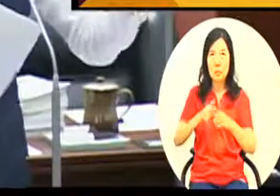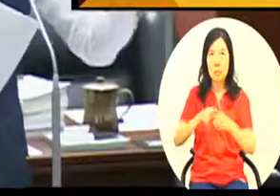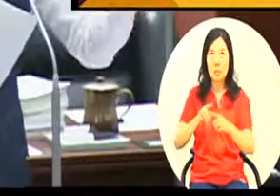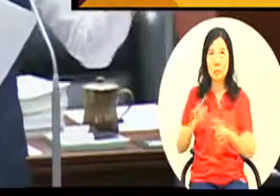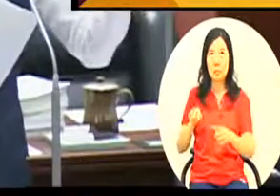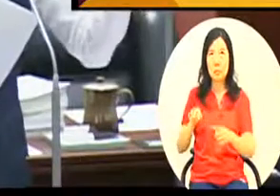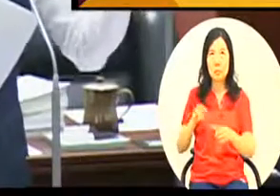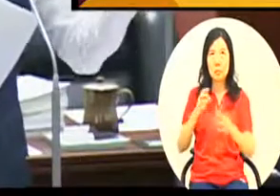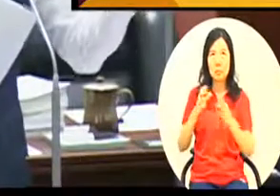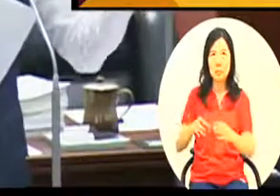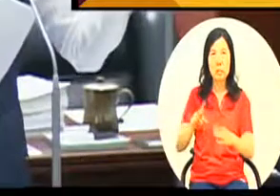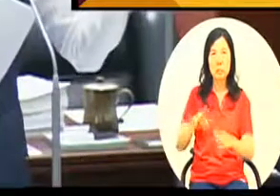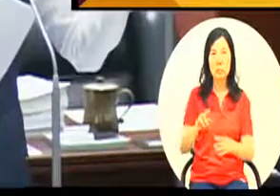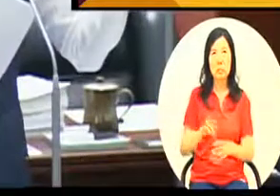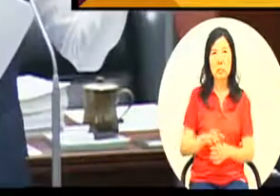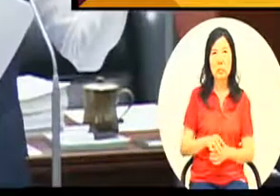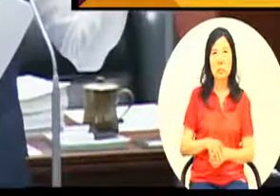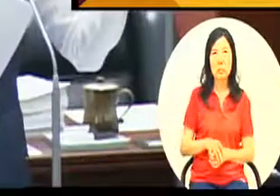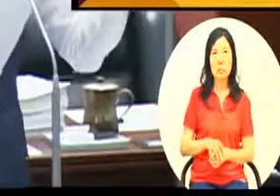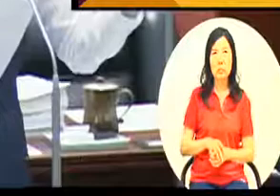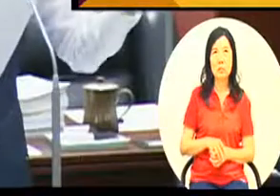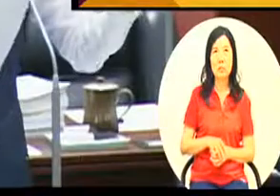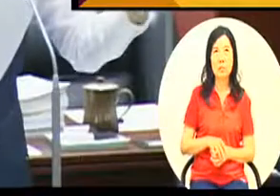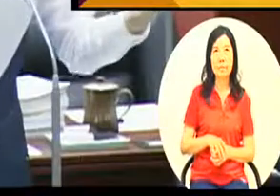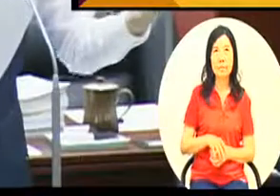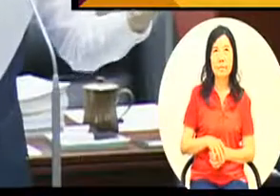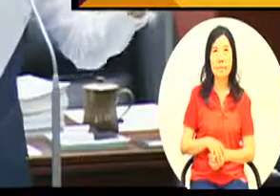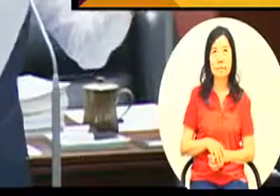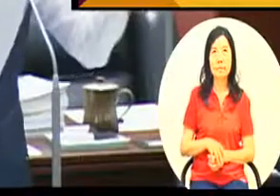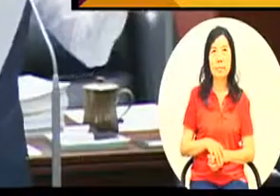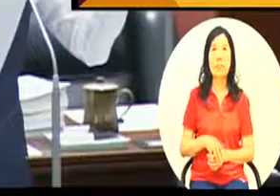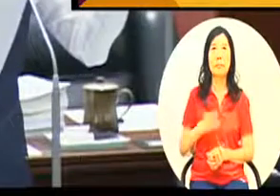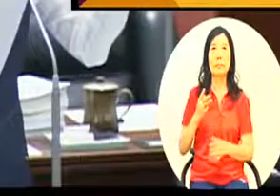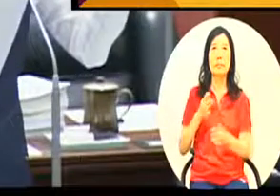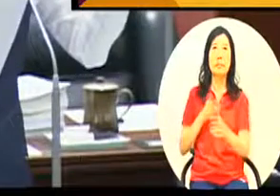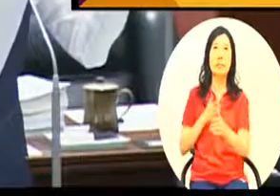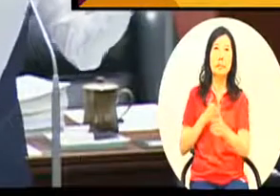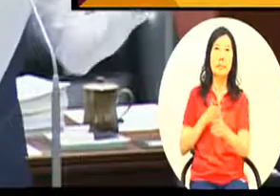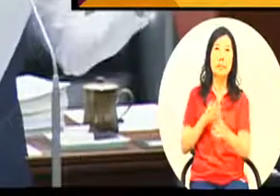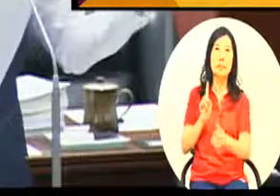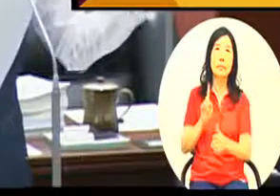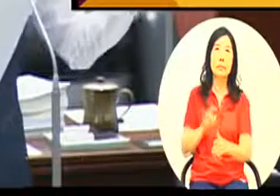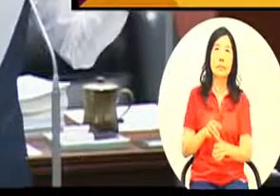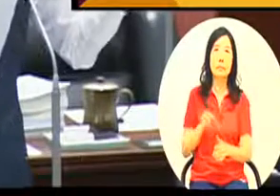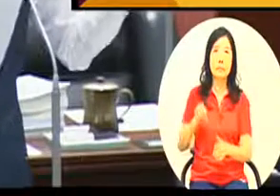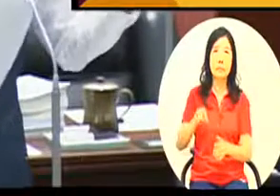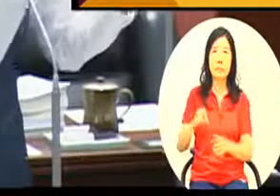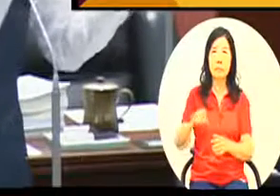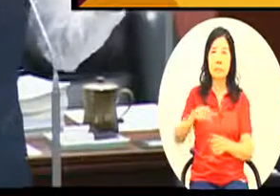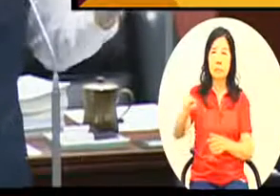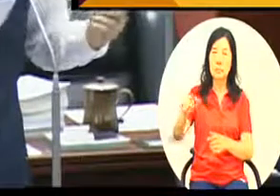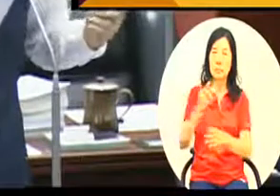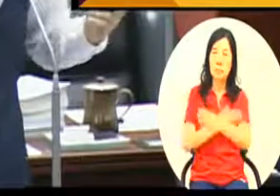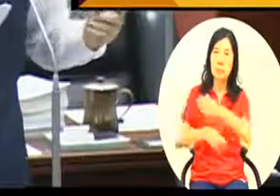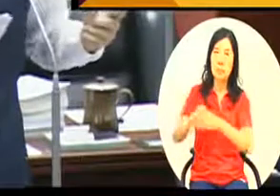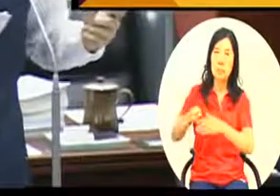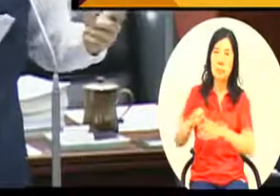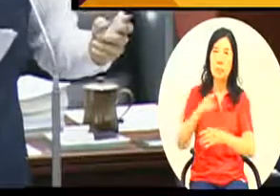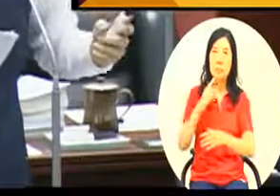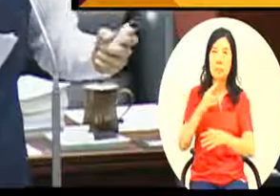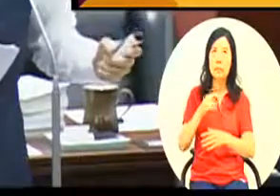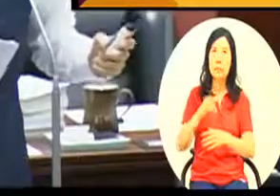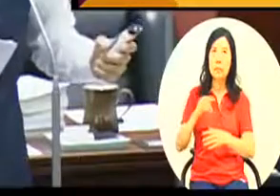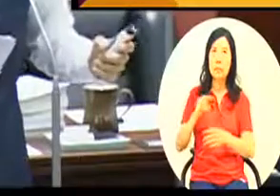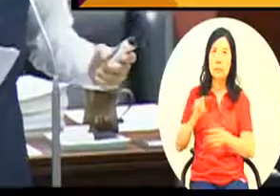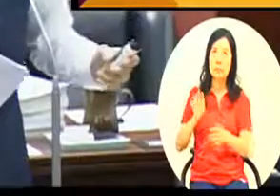候，那我们遇到问题是，身心障碍人士不管是由他人辅